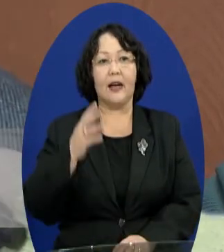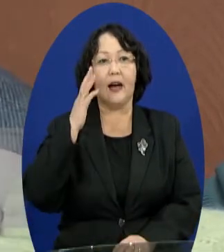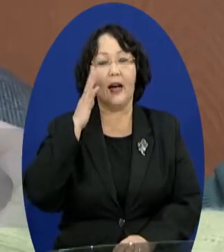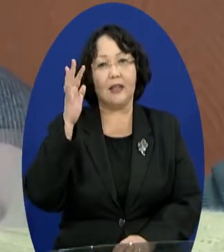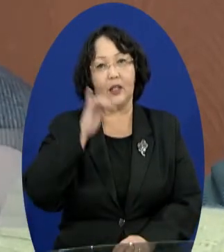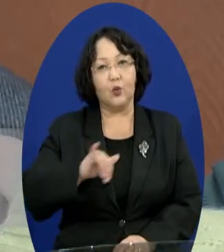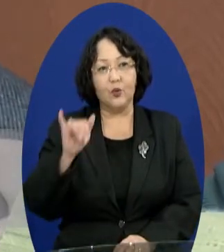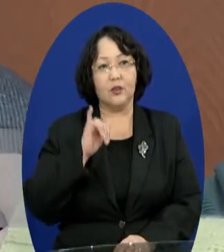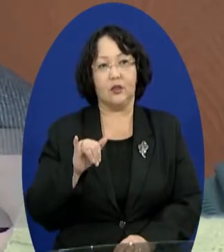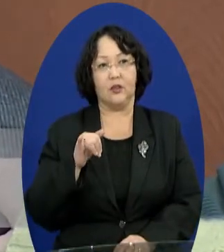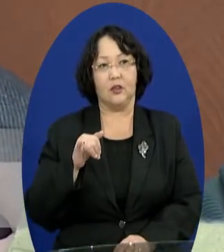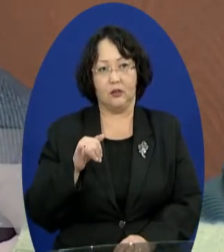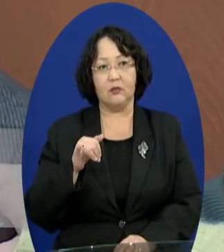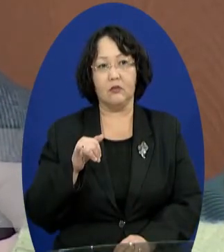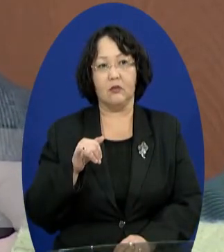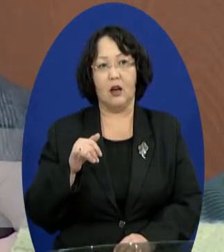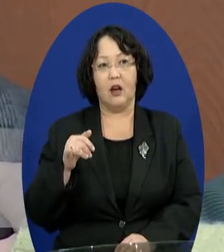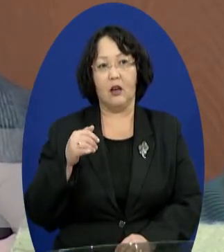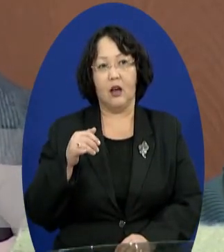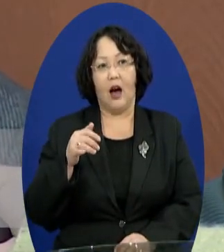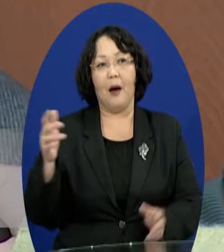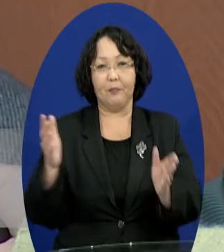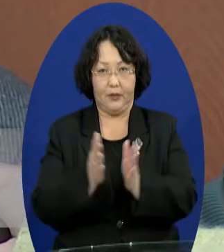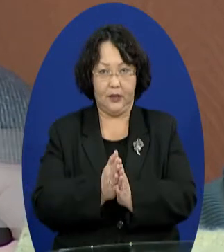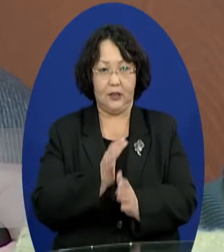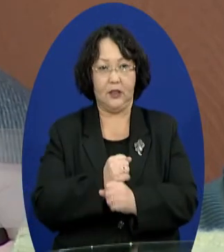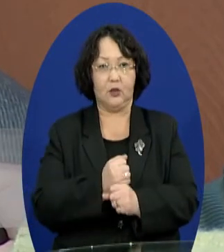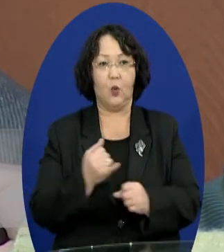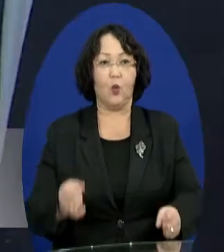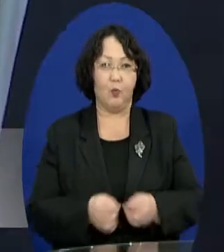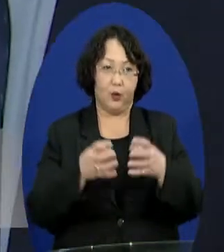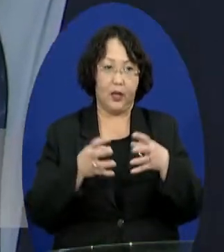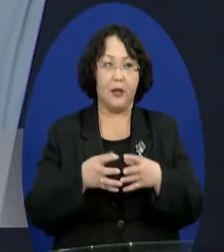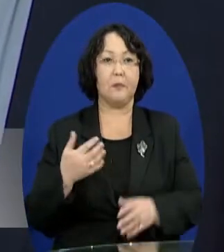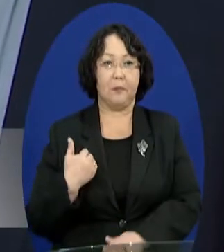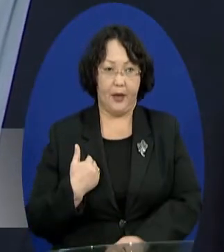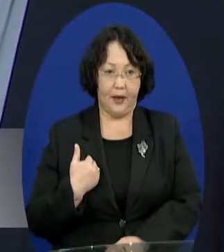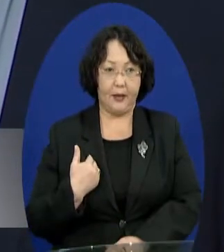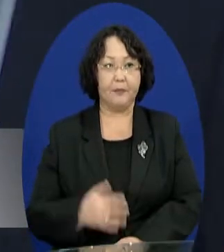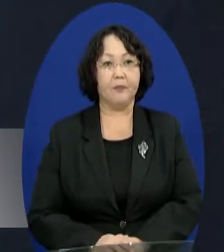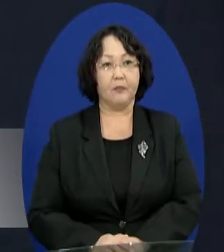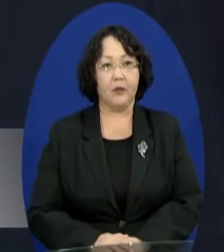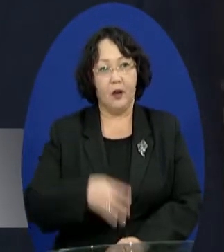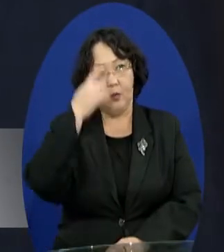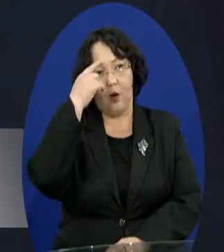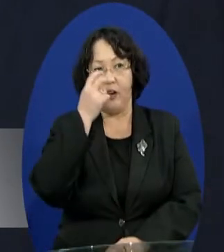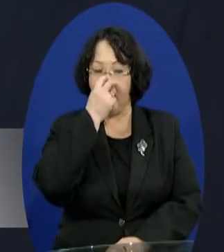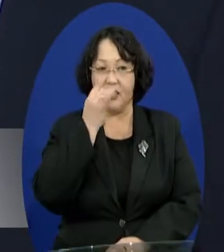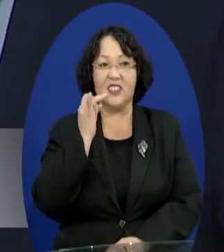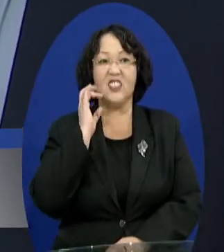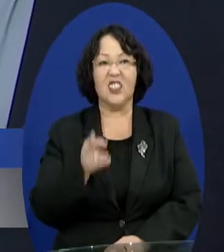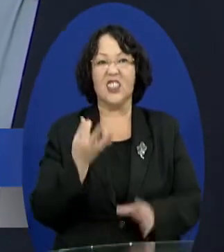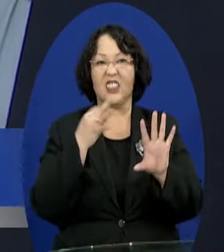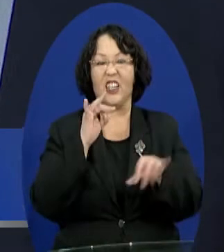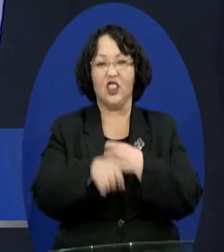одоо улс орнуудтай хамтарсан уран бүтээл байна. Монгол циркийн 80 жилийн түүхтэй